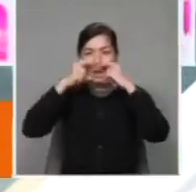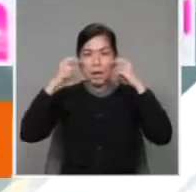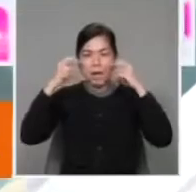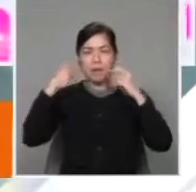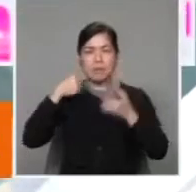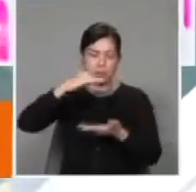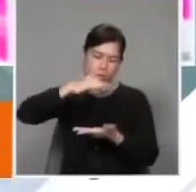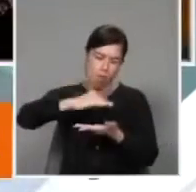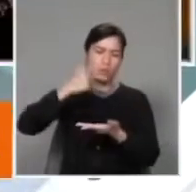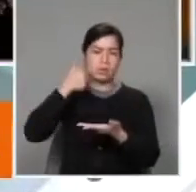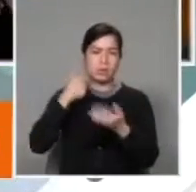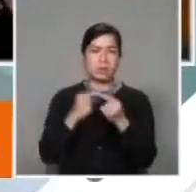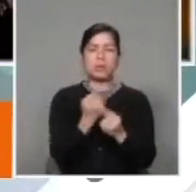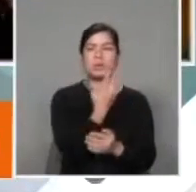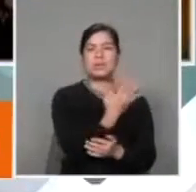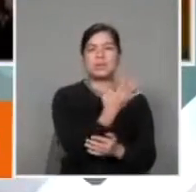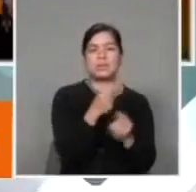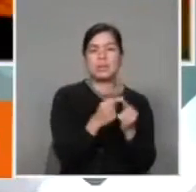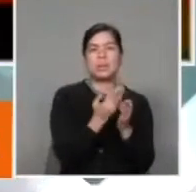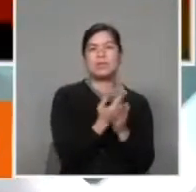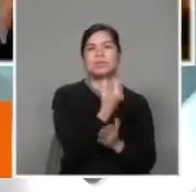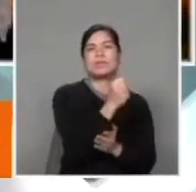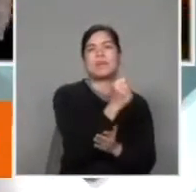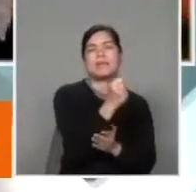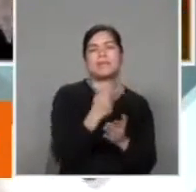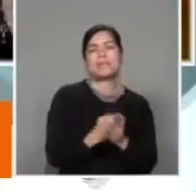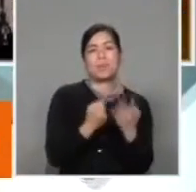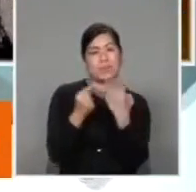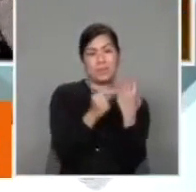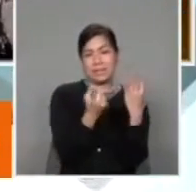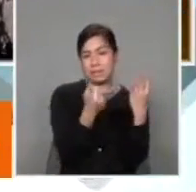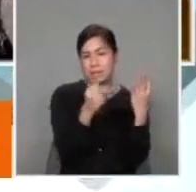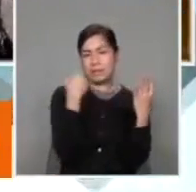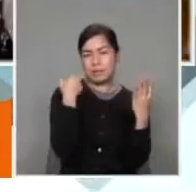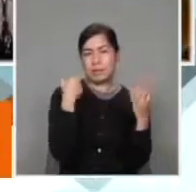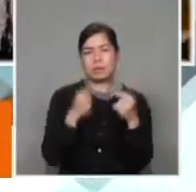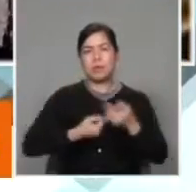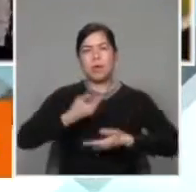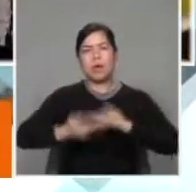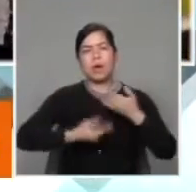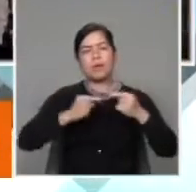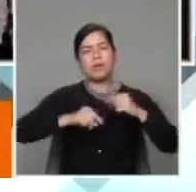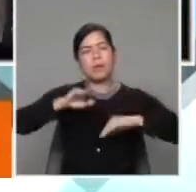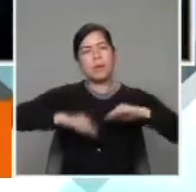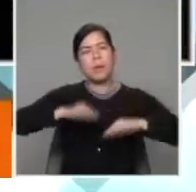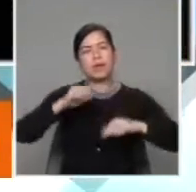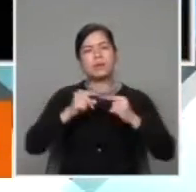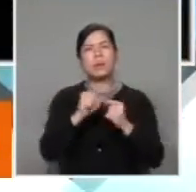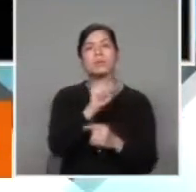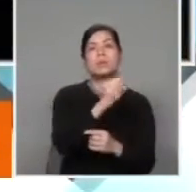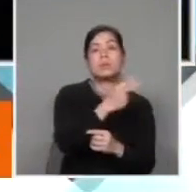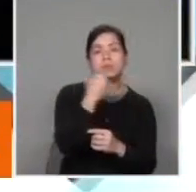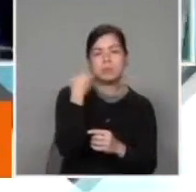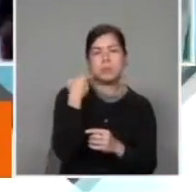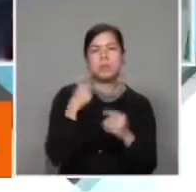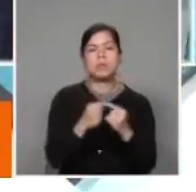จะมีบรรจุอยู่4ชิ้นด้วยกันขายราคา10บาทนะแล้วก็เดินหน้าขายไม่ต่ำกว่า 10,000 ชิ้นเพื่อบรรเทาปัญหาหน้ากาก